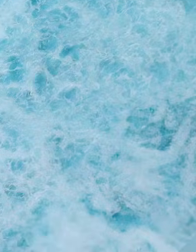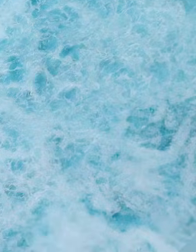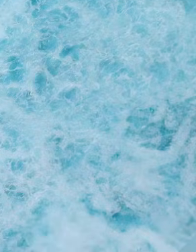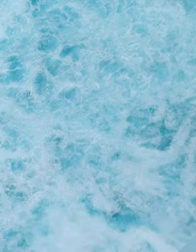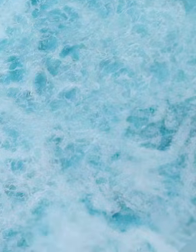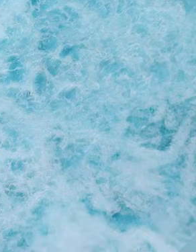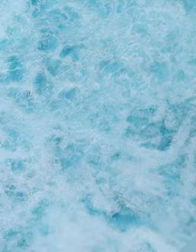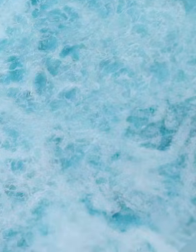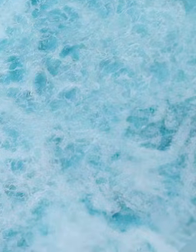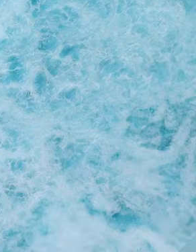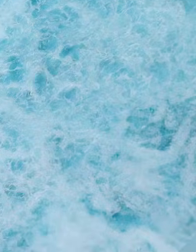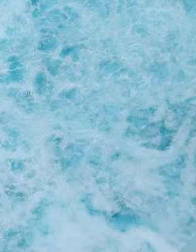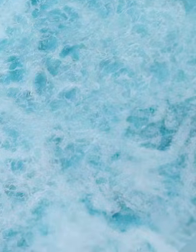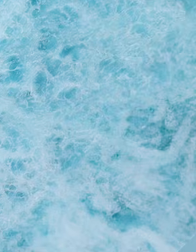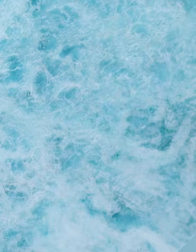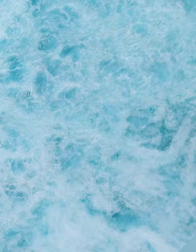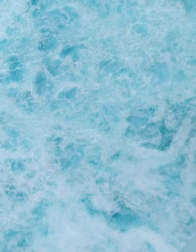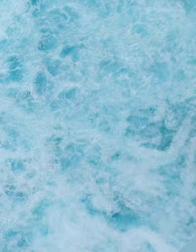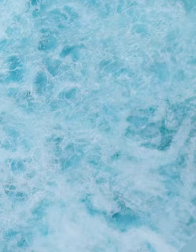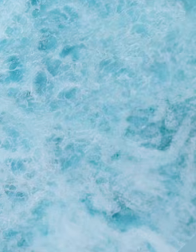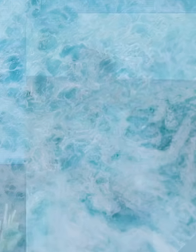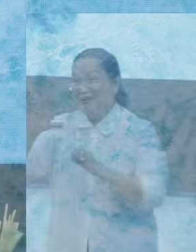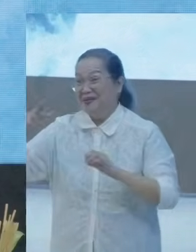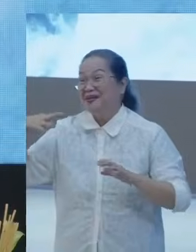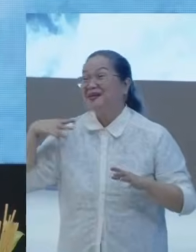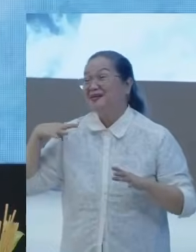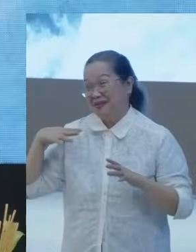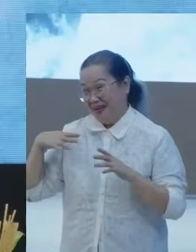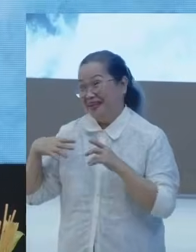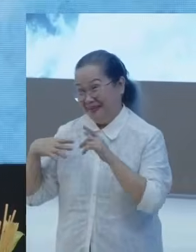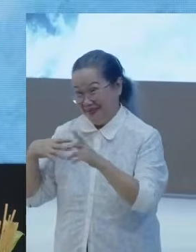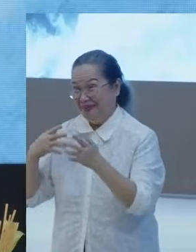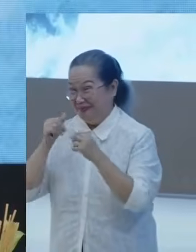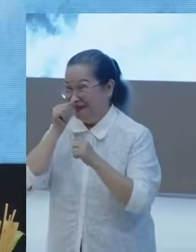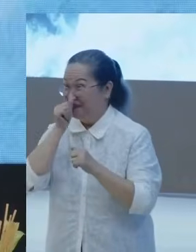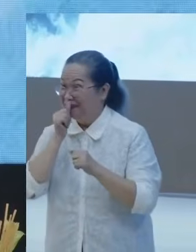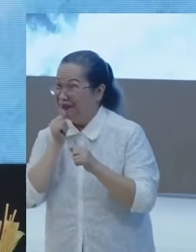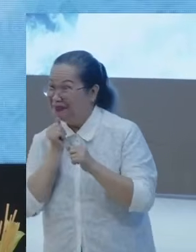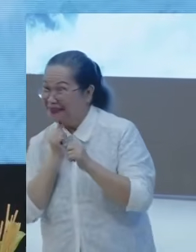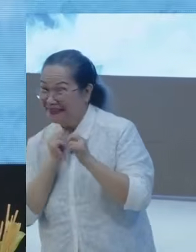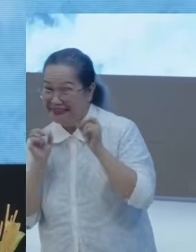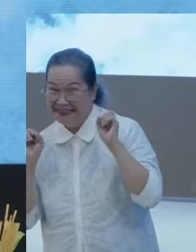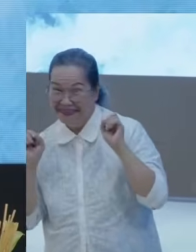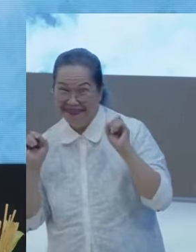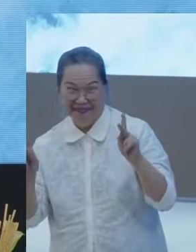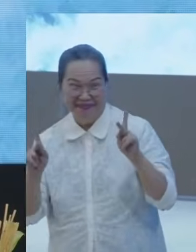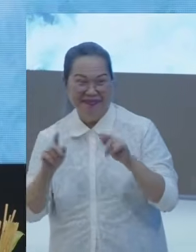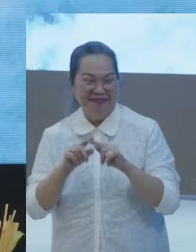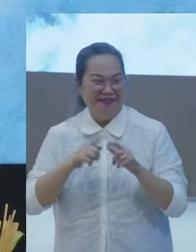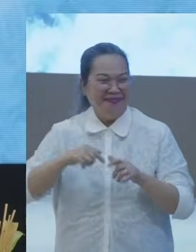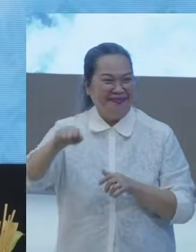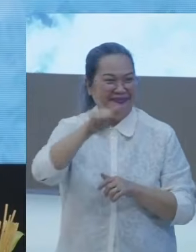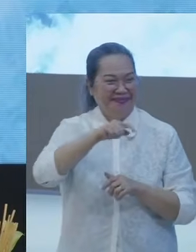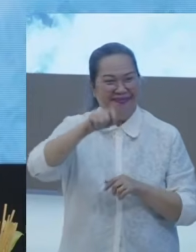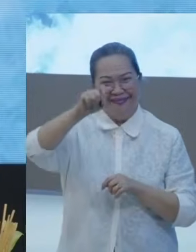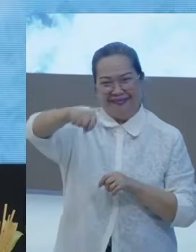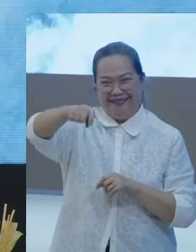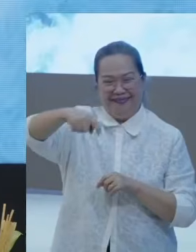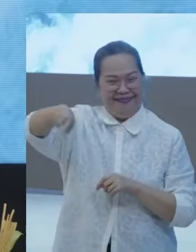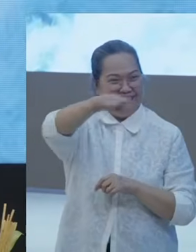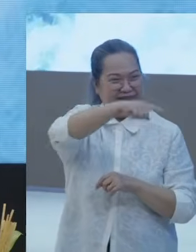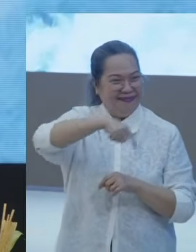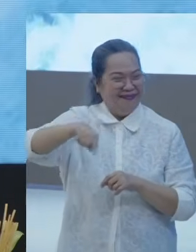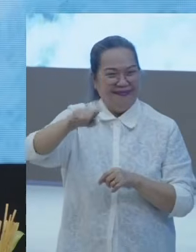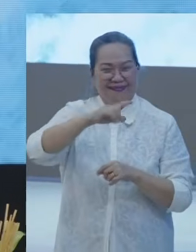ating tatalakayin ay ang huling mensahe nga sa serya ng Jonah. At katulad ng dapat siguro sa lahat